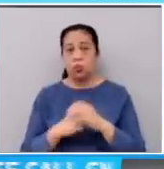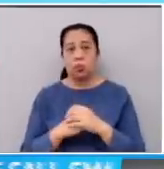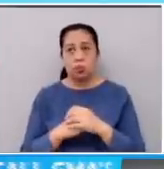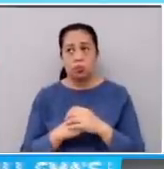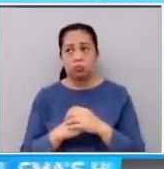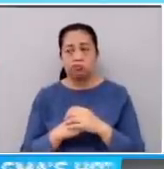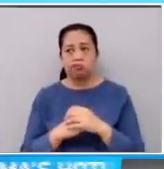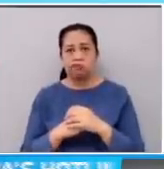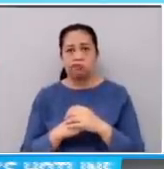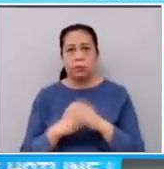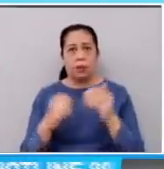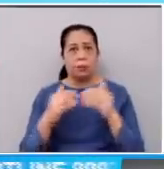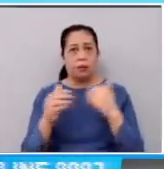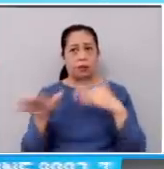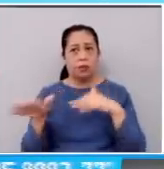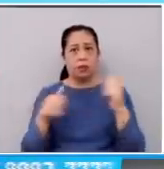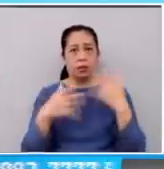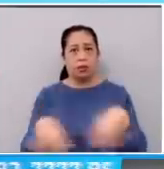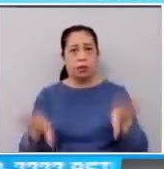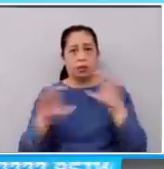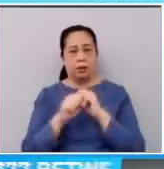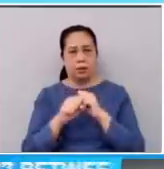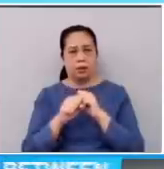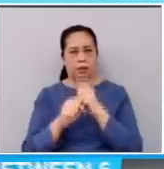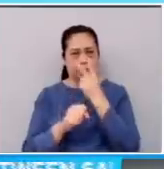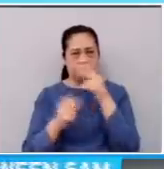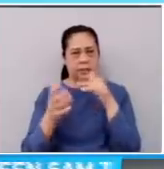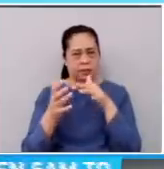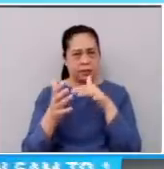before I go, parahin ko. It's